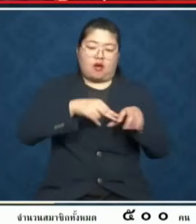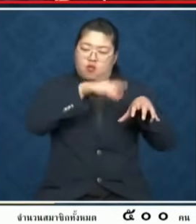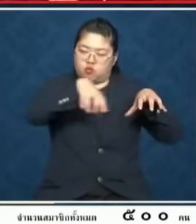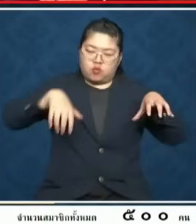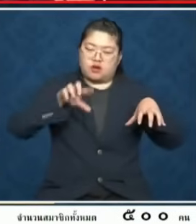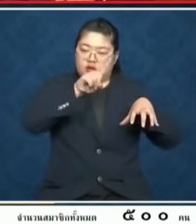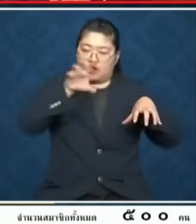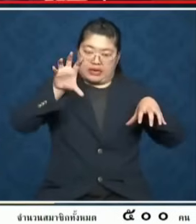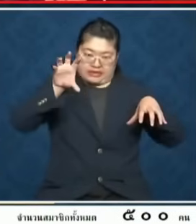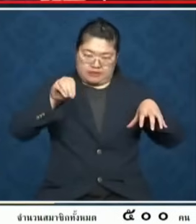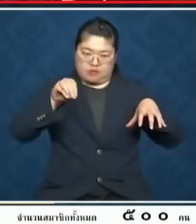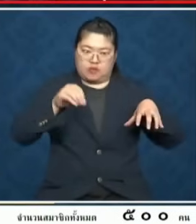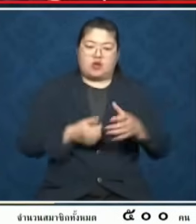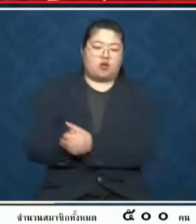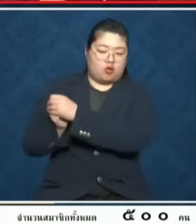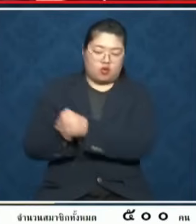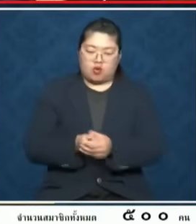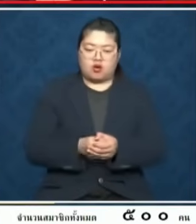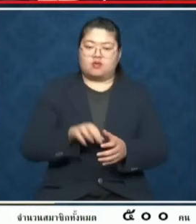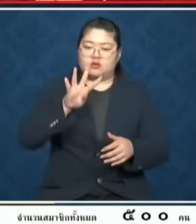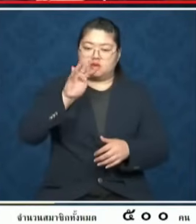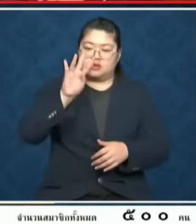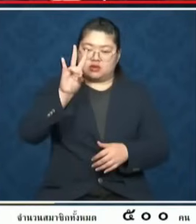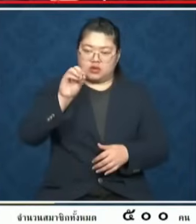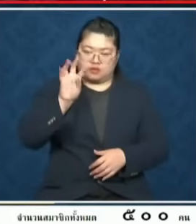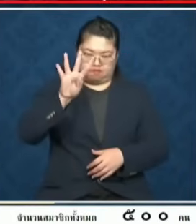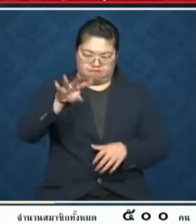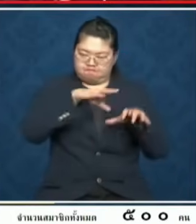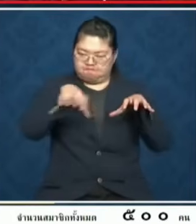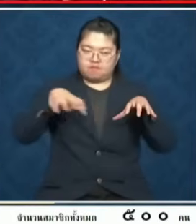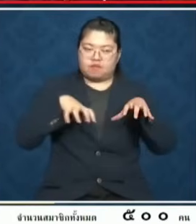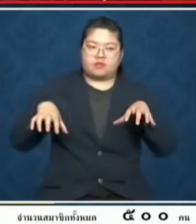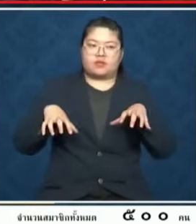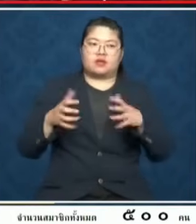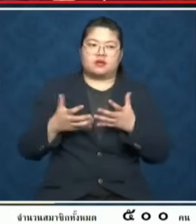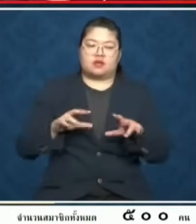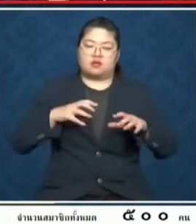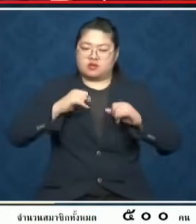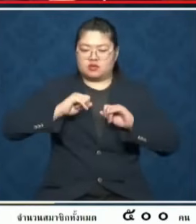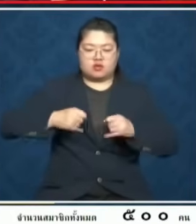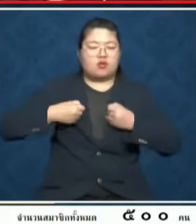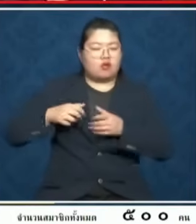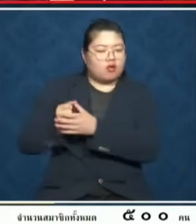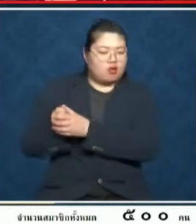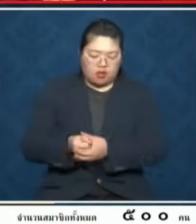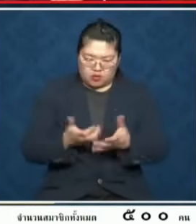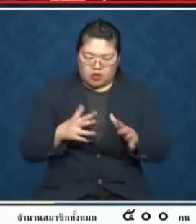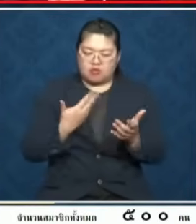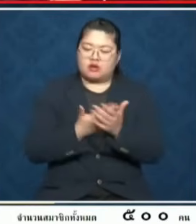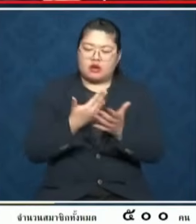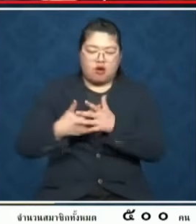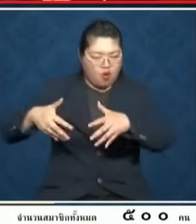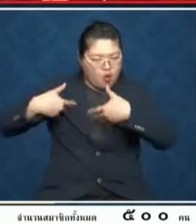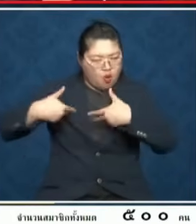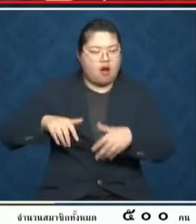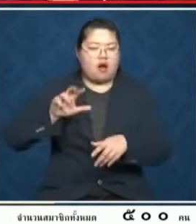แห่งมีสนามกอล์ฟ 74แห่งและนอกจากสนามกอล์ฟที่ครอบครองแล้วยังมีรายได้ที่มากกว่า